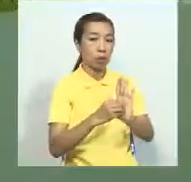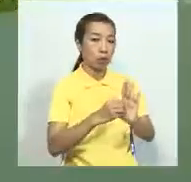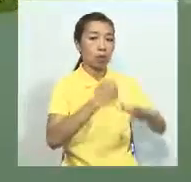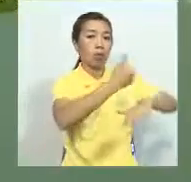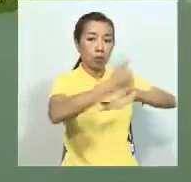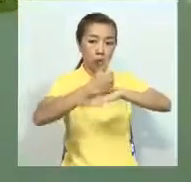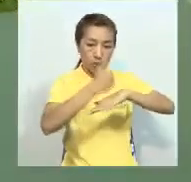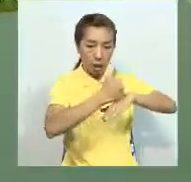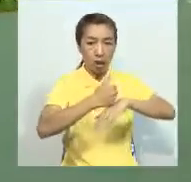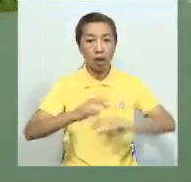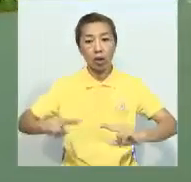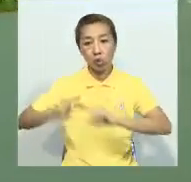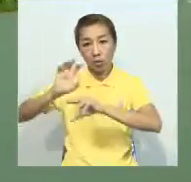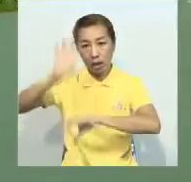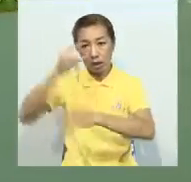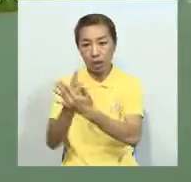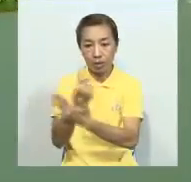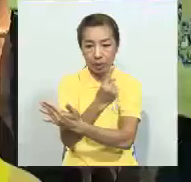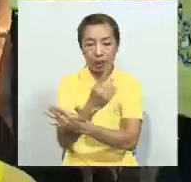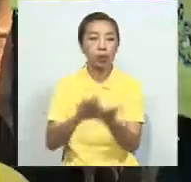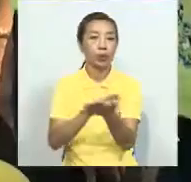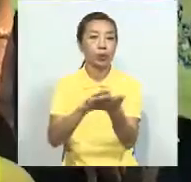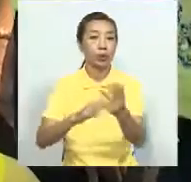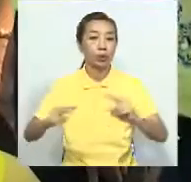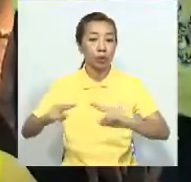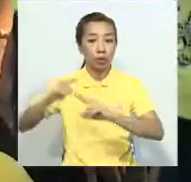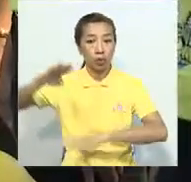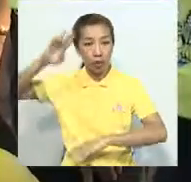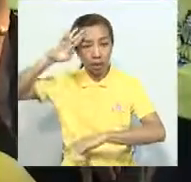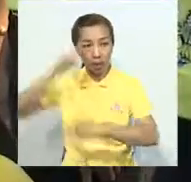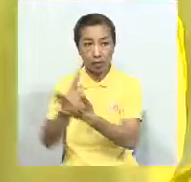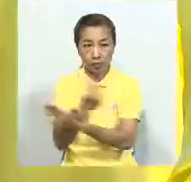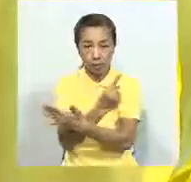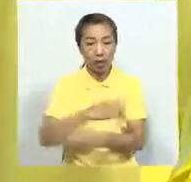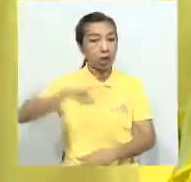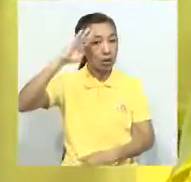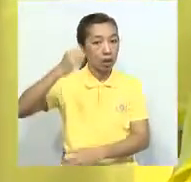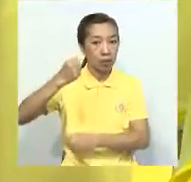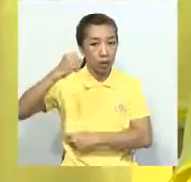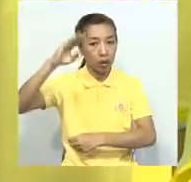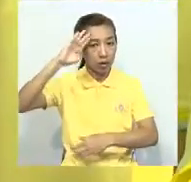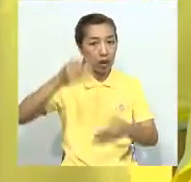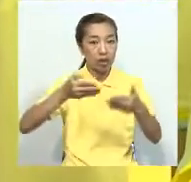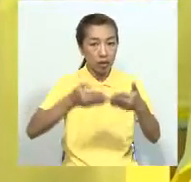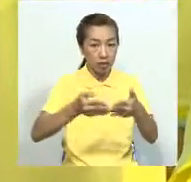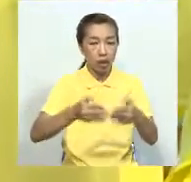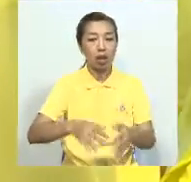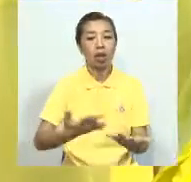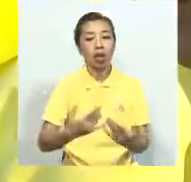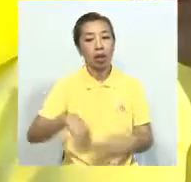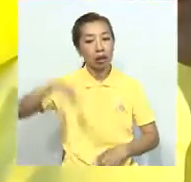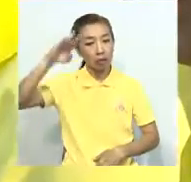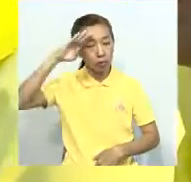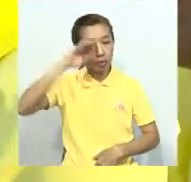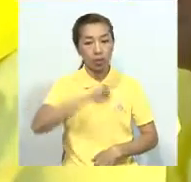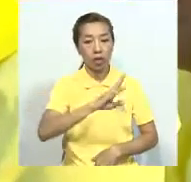พมหานครผู้แทนกระทรวงมหาดไทยขออภัยค่ะผู้แทนกระทรวงกลาโหมกองทัพบกกองทัพเรือกองบัญชาการตำรวจน